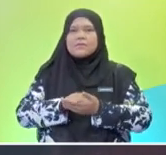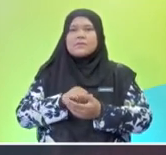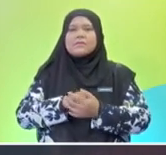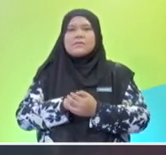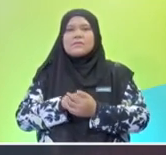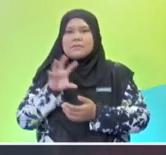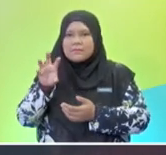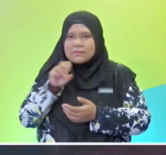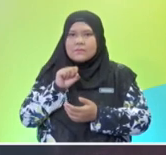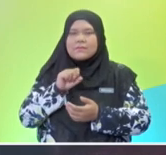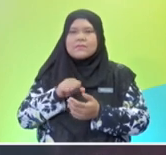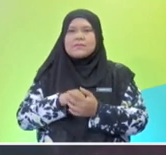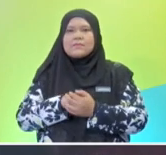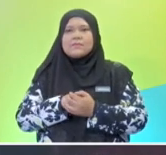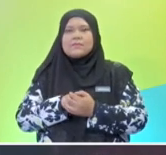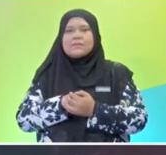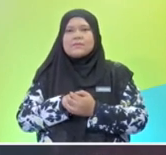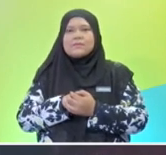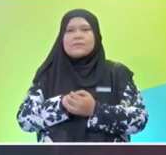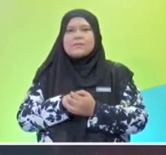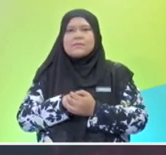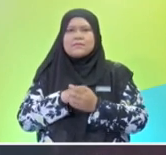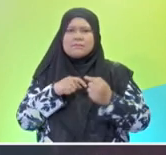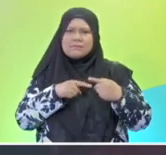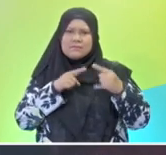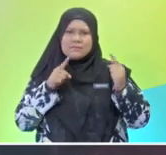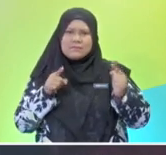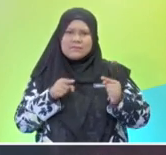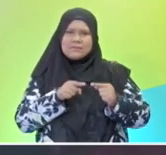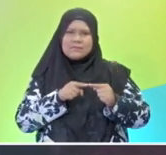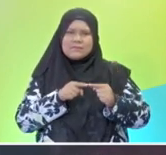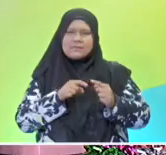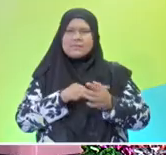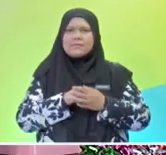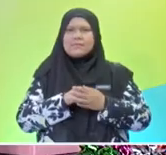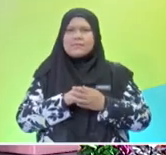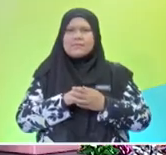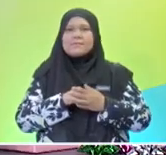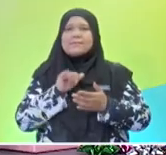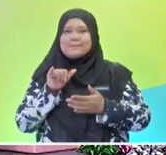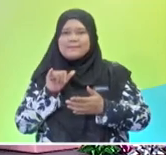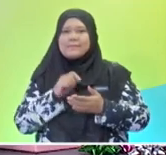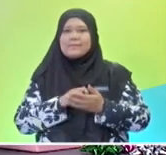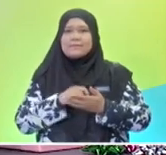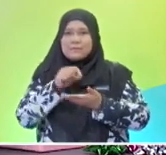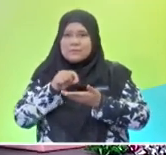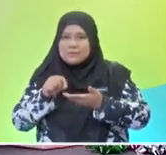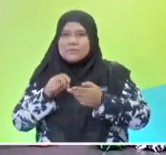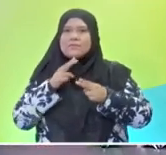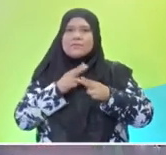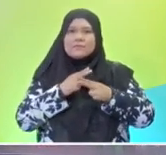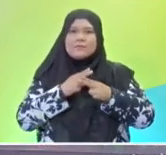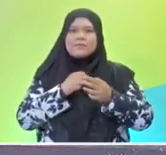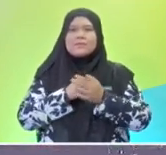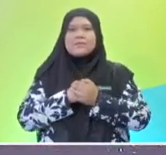tu. Saya ambil okay. Ni. Ambil benda tu, okey. Bentuk hati ni. Ya, bentuk hati ni, tu. Tulis nama Anif. Saya